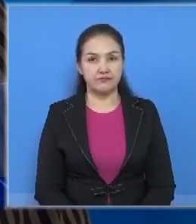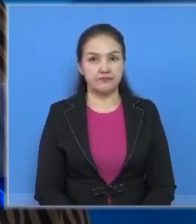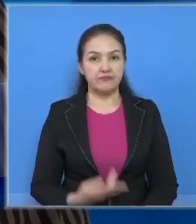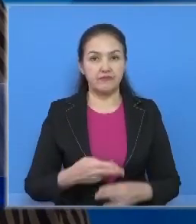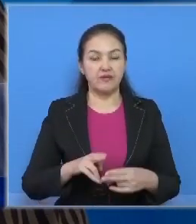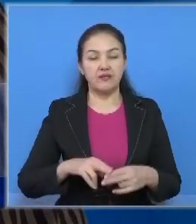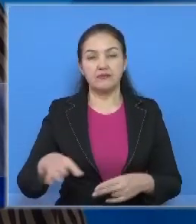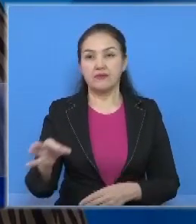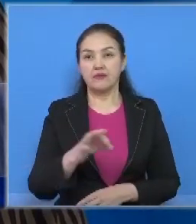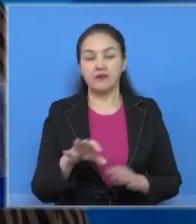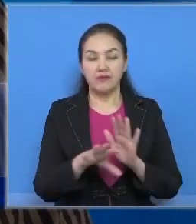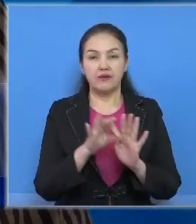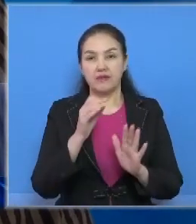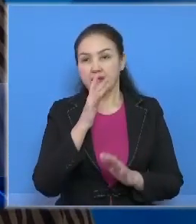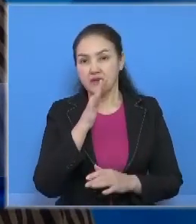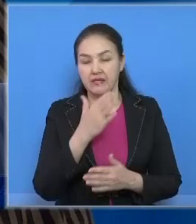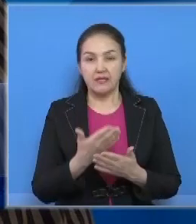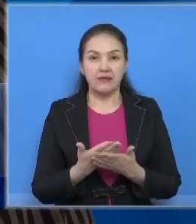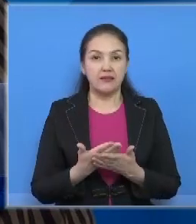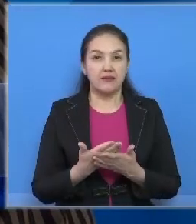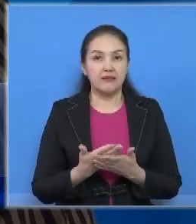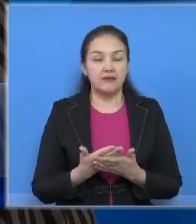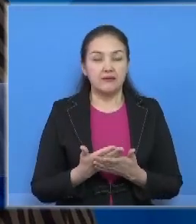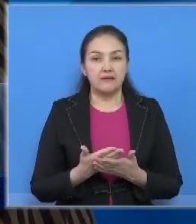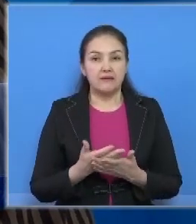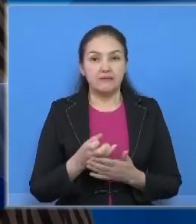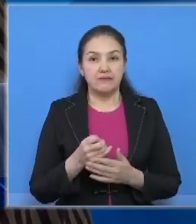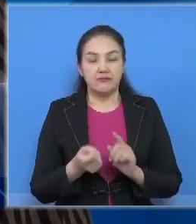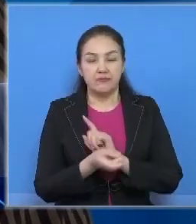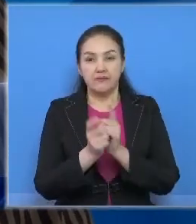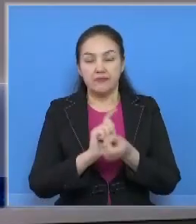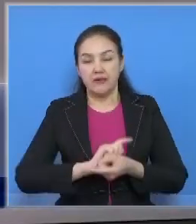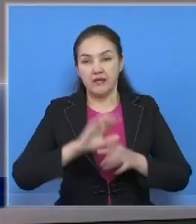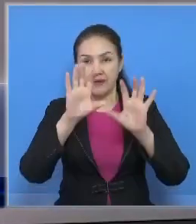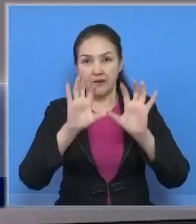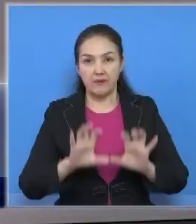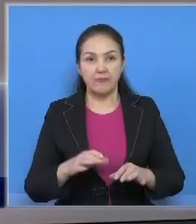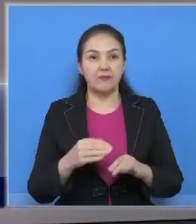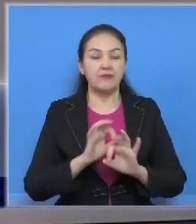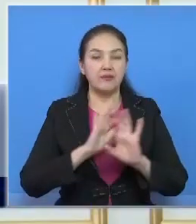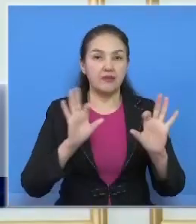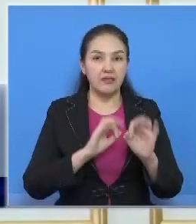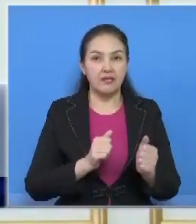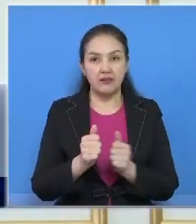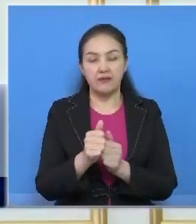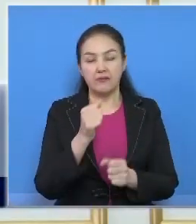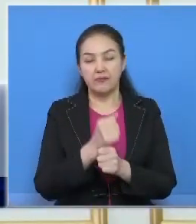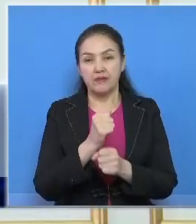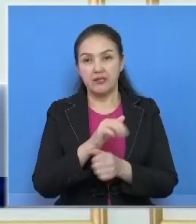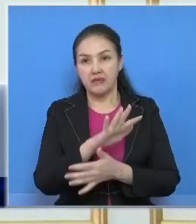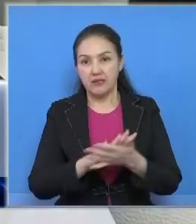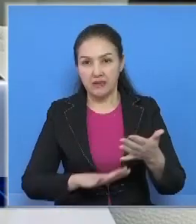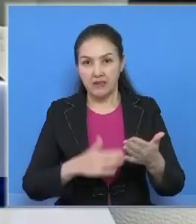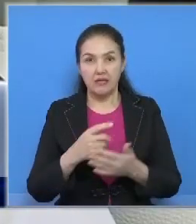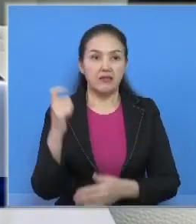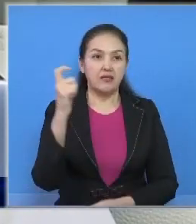аудан әкімдерін сайлау кезінде заңға өзгерістер енгізілді. Мұндай түсіндіру жұмыстары алдағы уақытта да жалғасады. Айтып